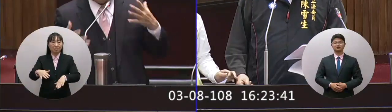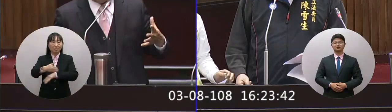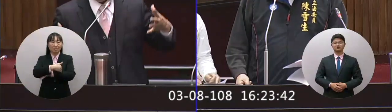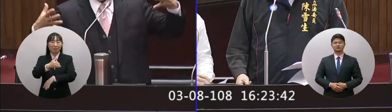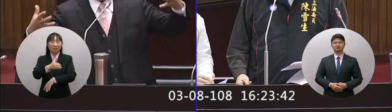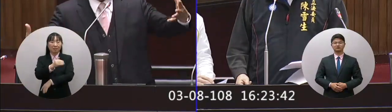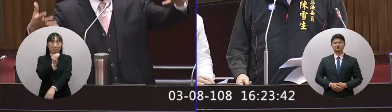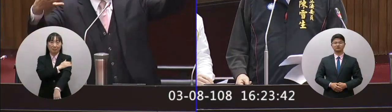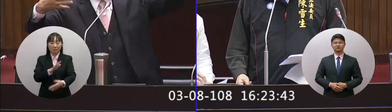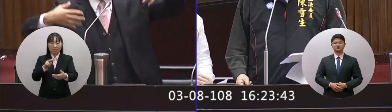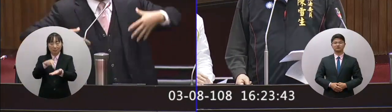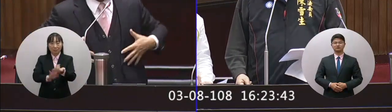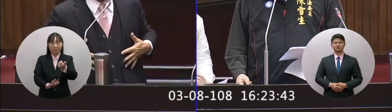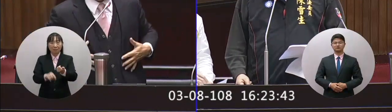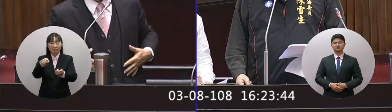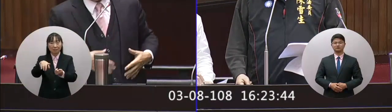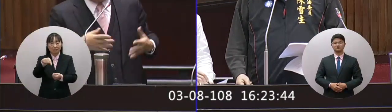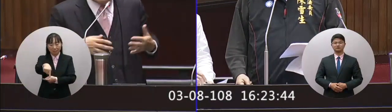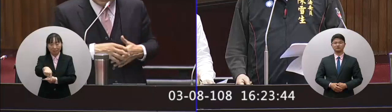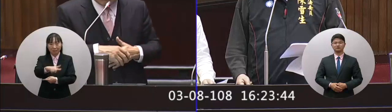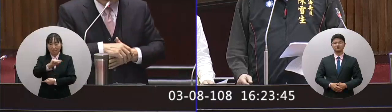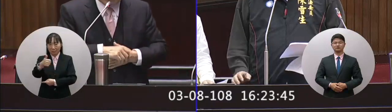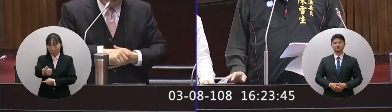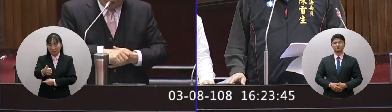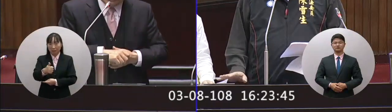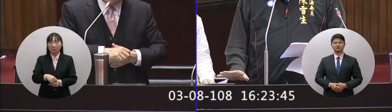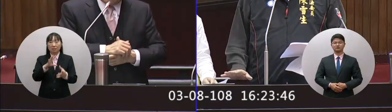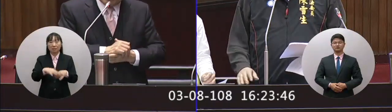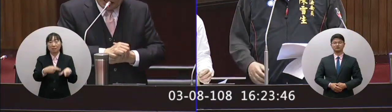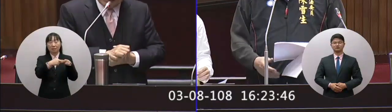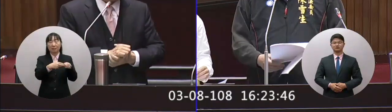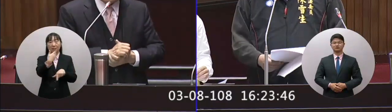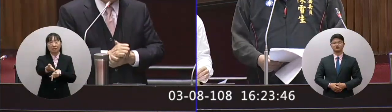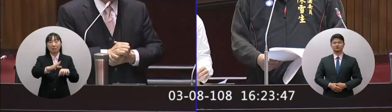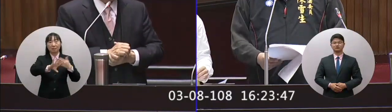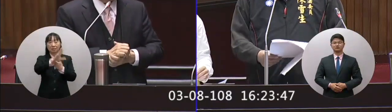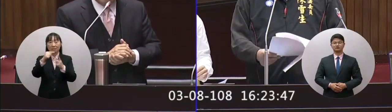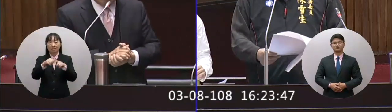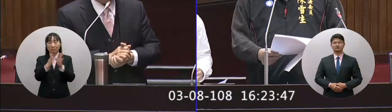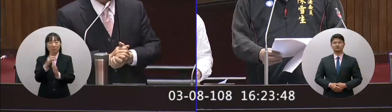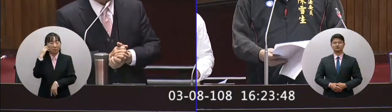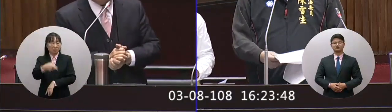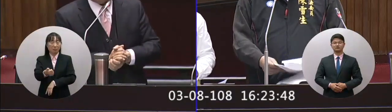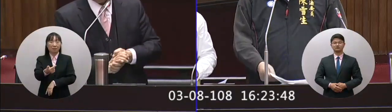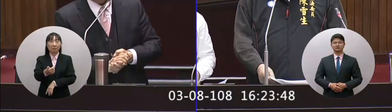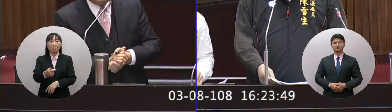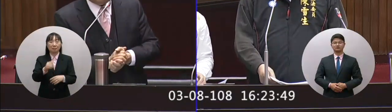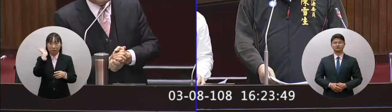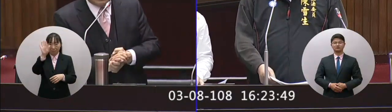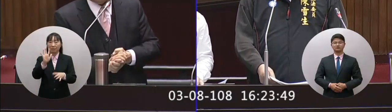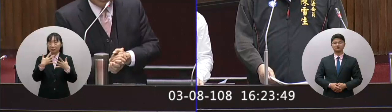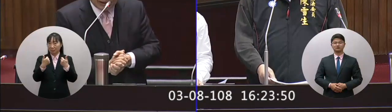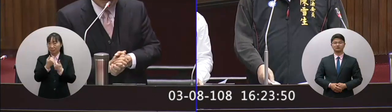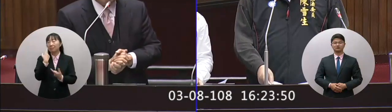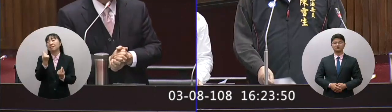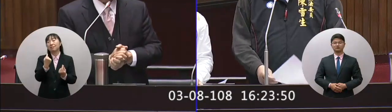伟，那时候你就把这个好东西，那我们介绍给国际的友人，大家都称赞。以后我有机会，一定也